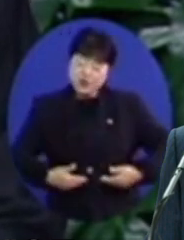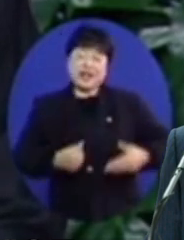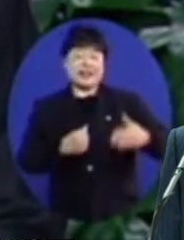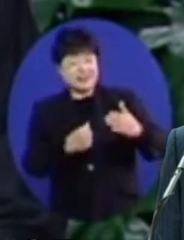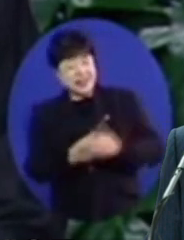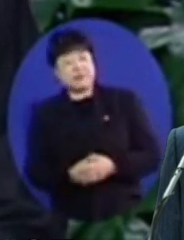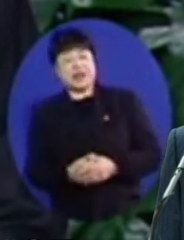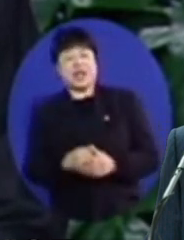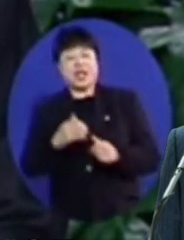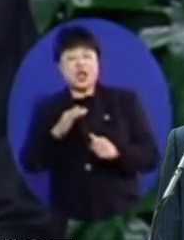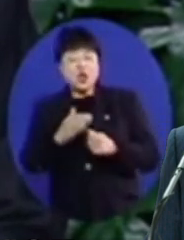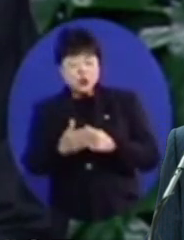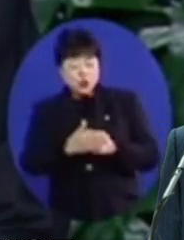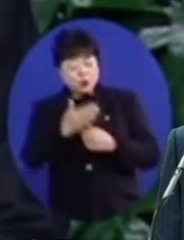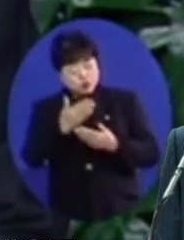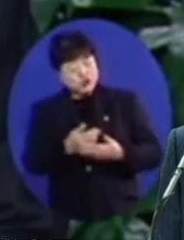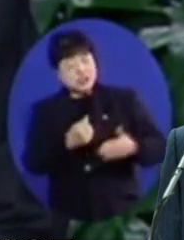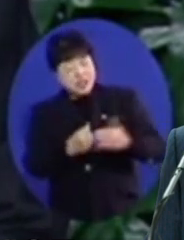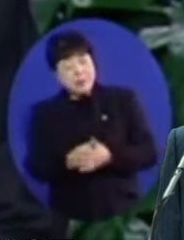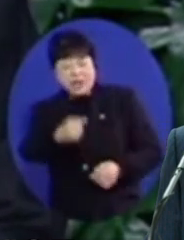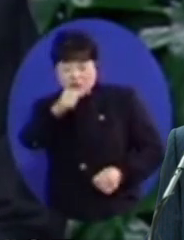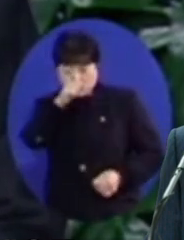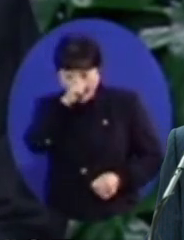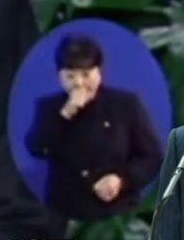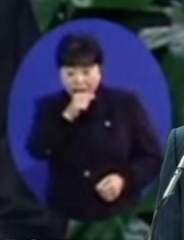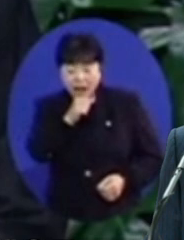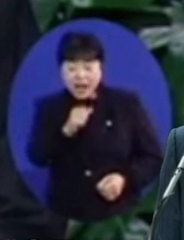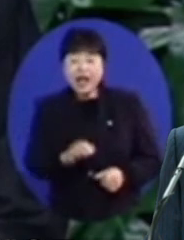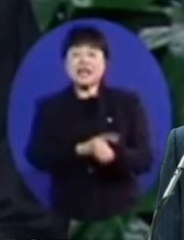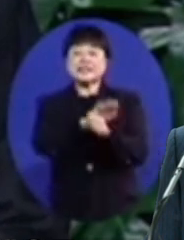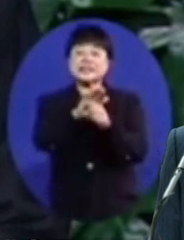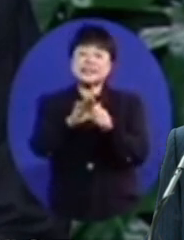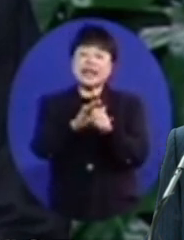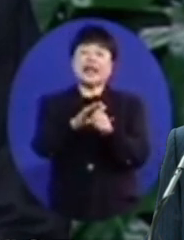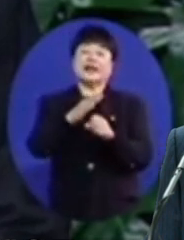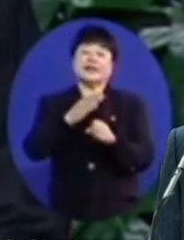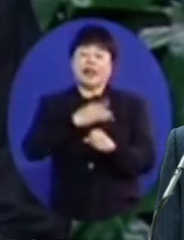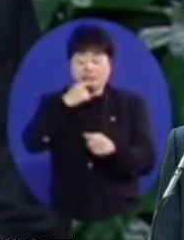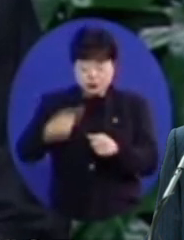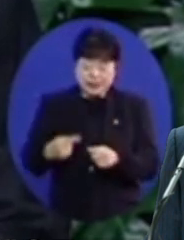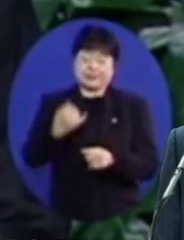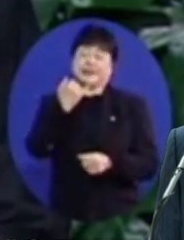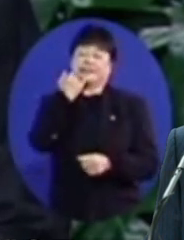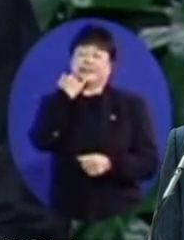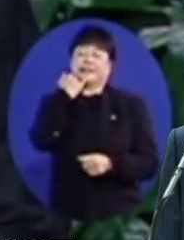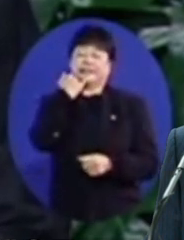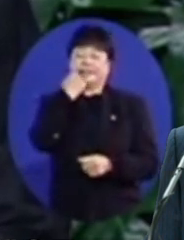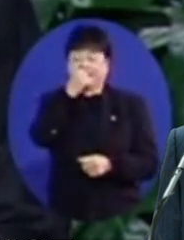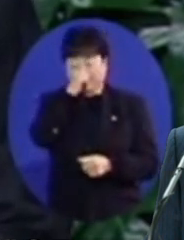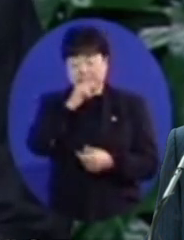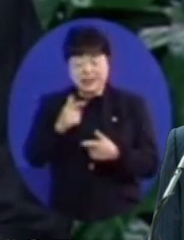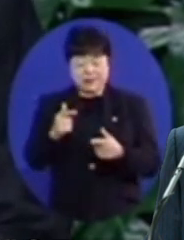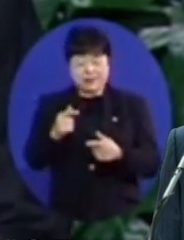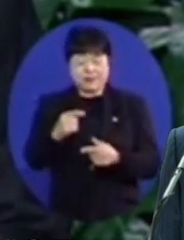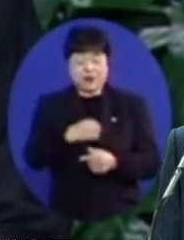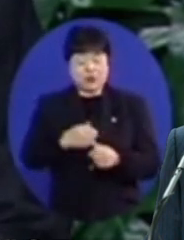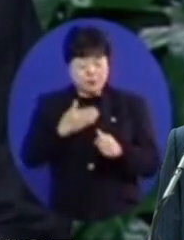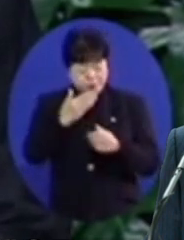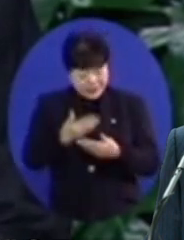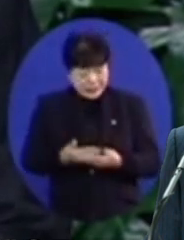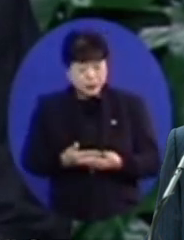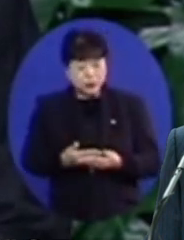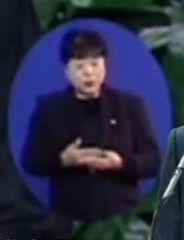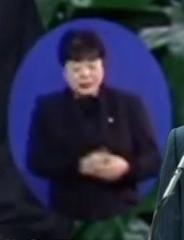내게 도움이 되니까 저 사람을 좋아하는 것입니다 사랑이란 내가 손해가 나고 내게 좋지 않고 괴로워도